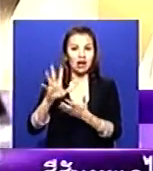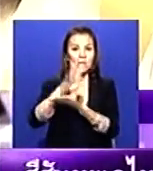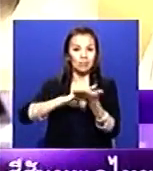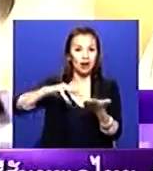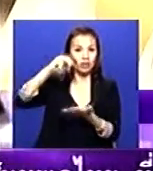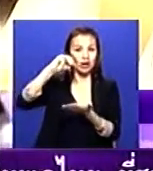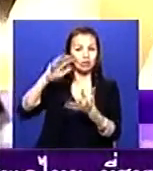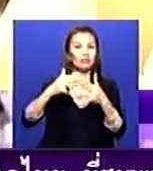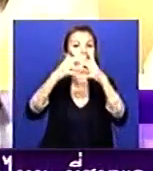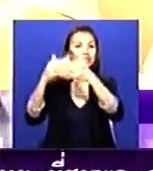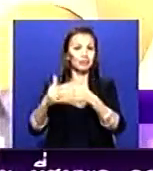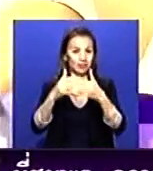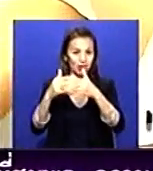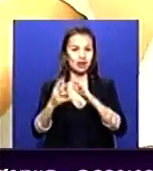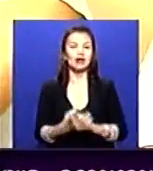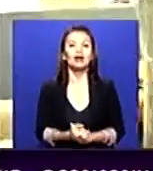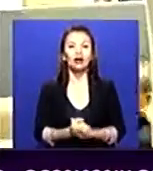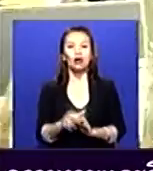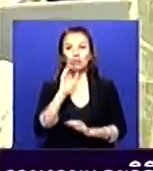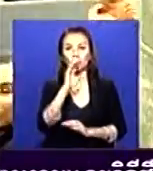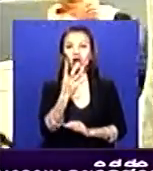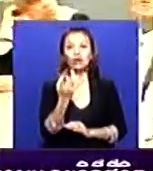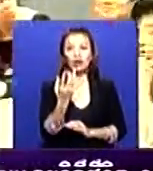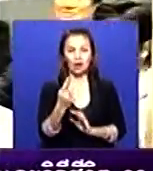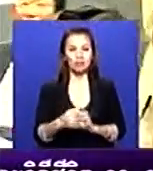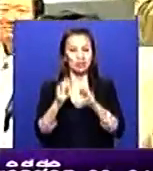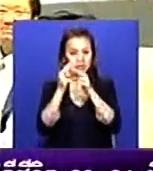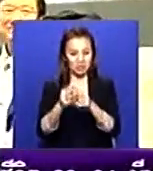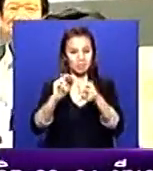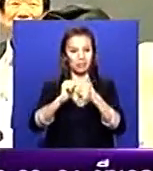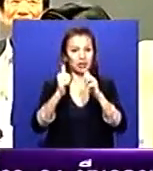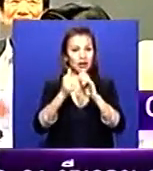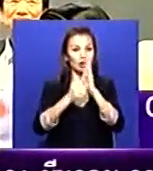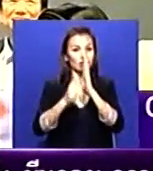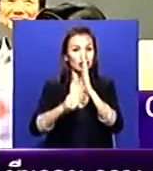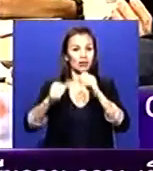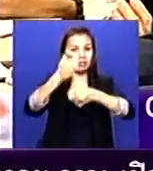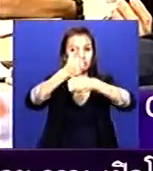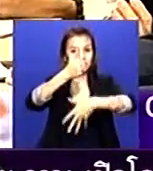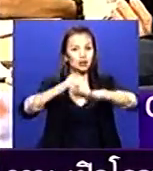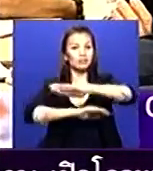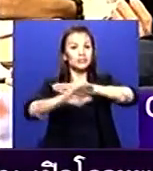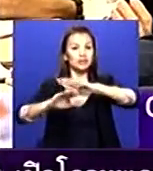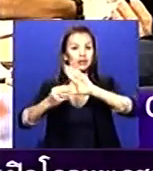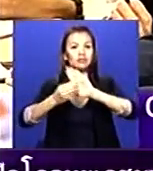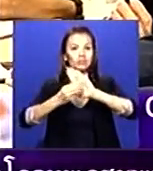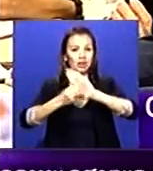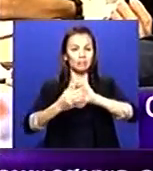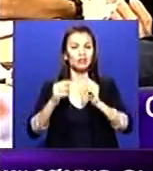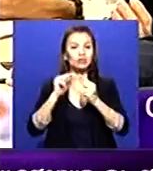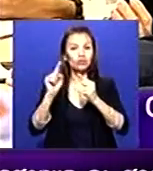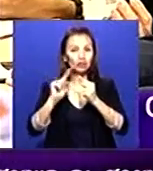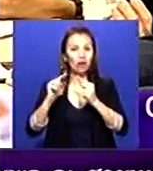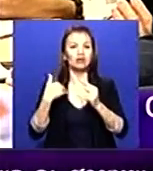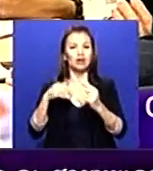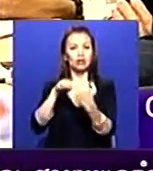อร์ดนายสุหริษยามวาลากล่าวว่าจะเน้นแก้ปัญหาโครงสร้างพื้นฐานในกรุงเทพมหานครอาทิปรับปรุงทางเท้